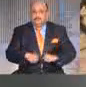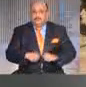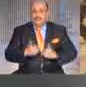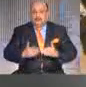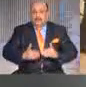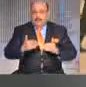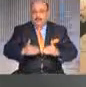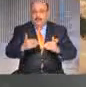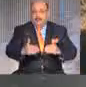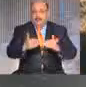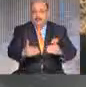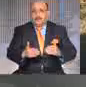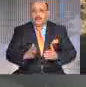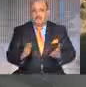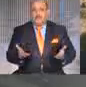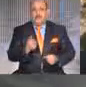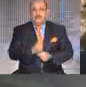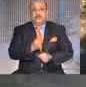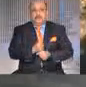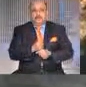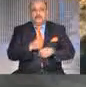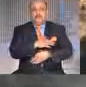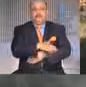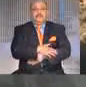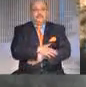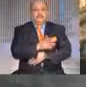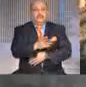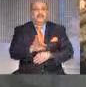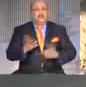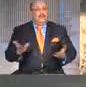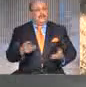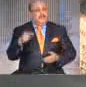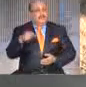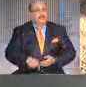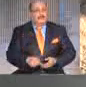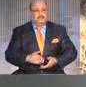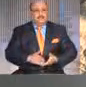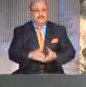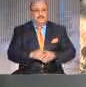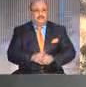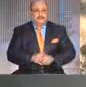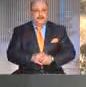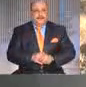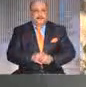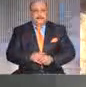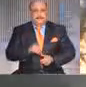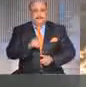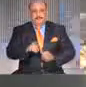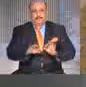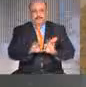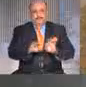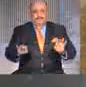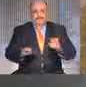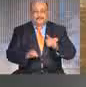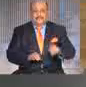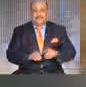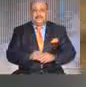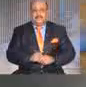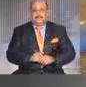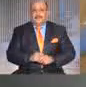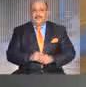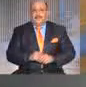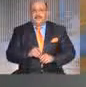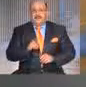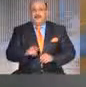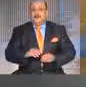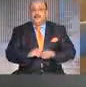ذاته لمستثمر فلاحي آخر بالمنطقة نفسها حين قطع تزويد مستغلاتهم الفلاحية بالماء من